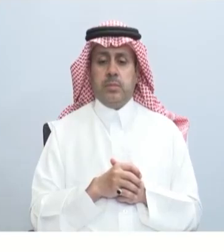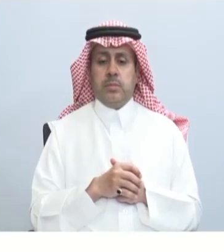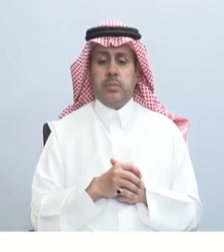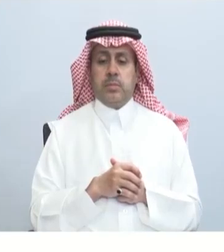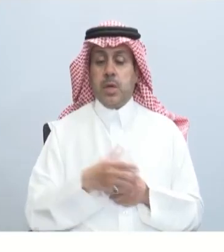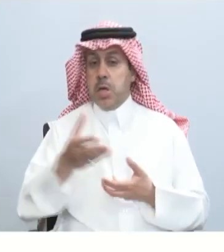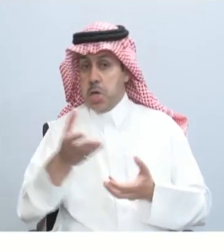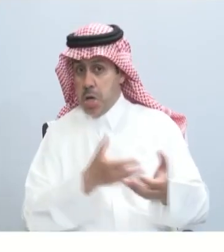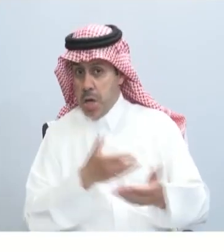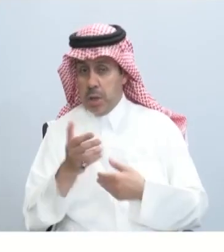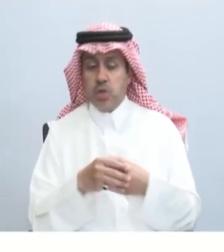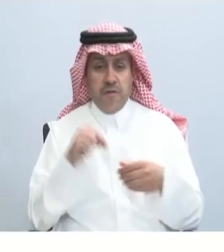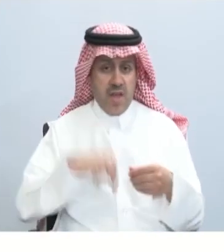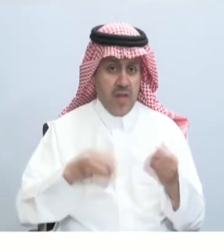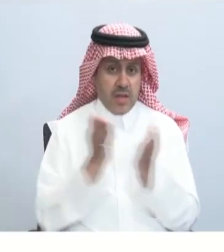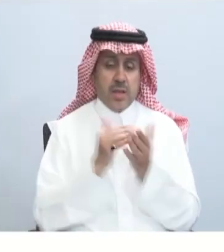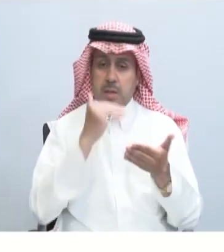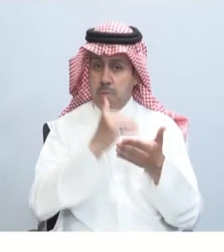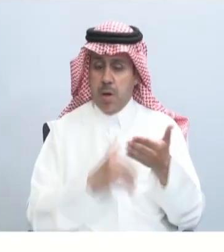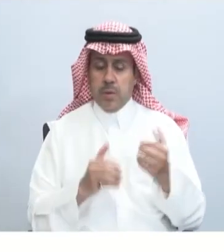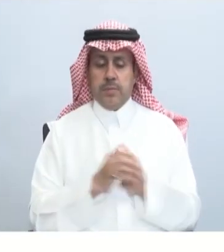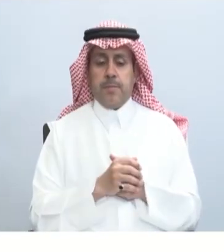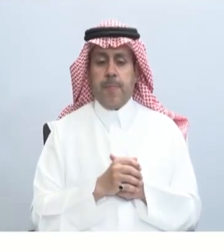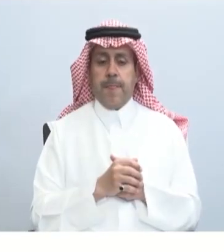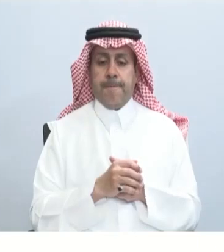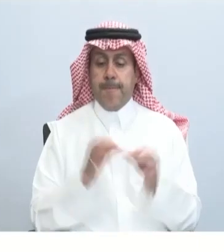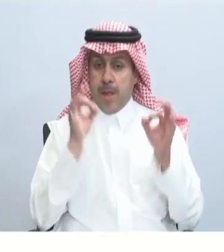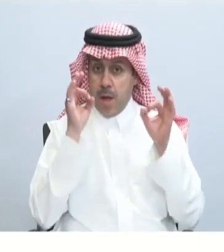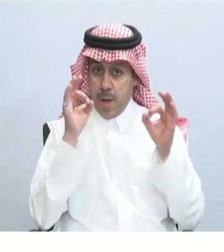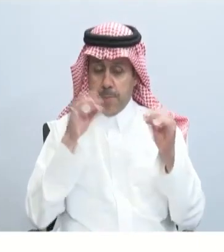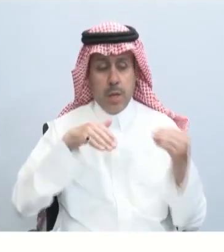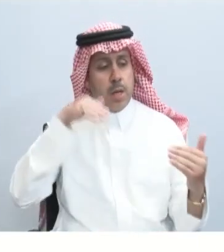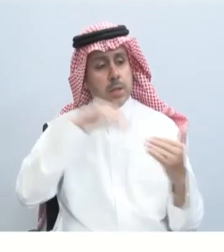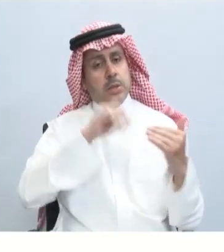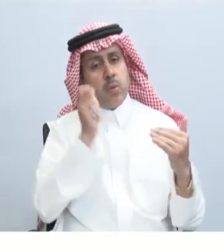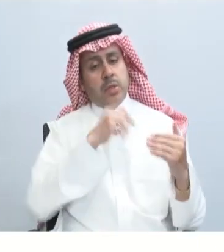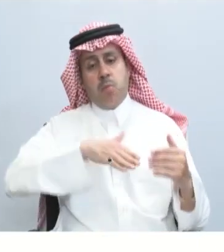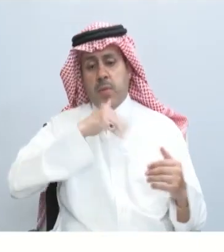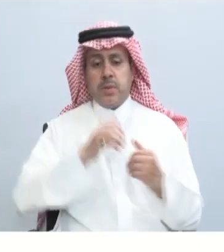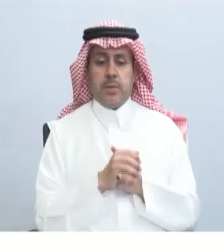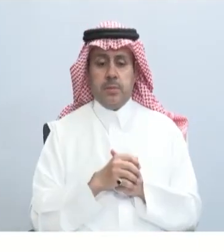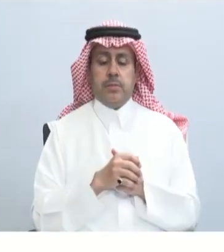ناقشنا في درسنا المحاور التاليه طلابي وطالبات ابرز غزوات النبي صلى الله عليه